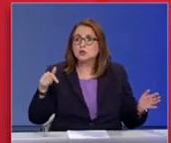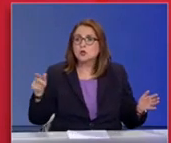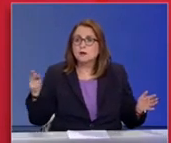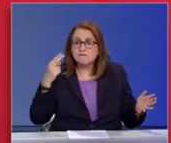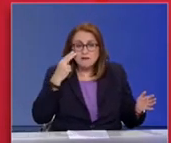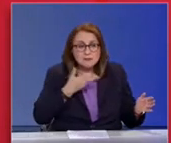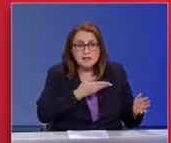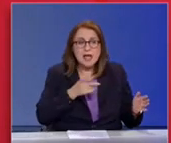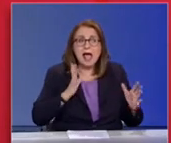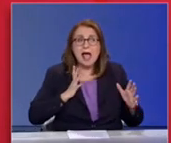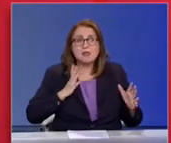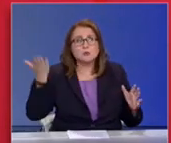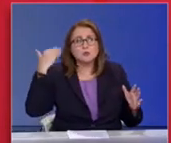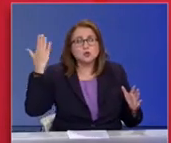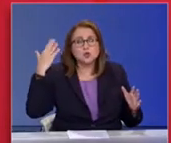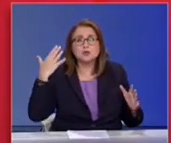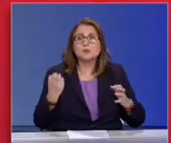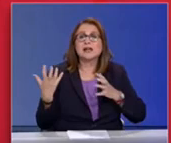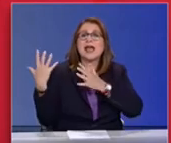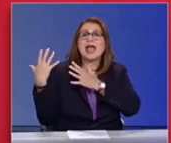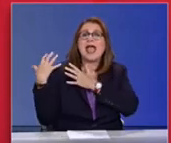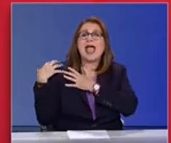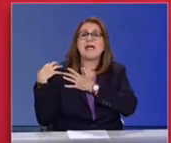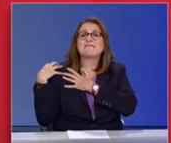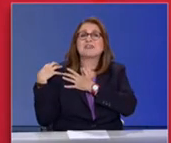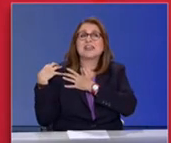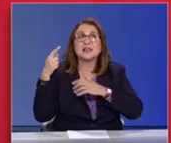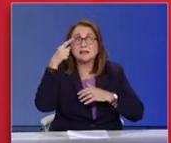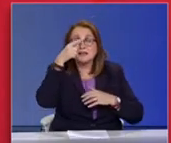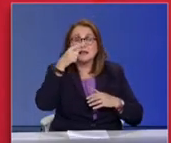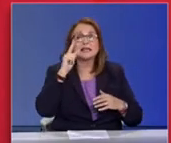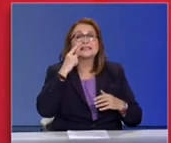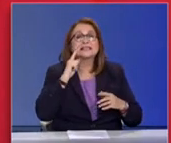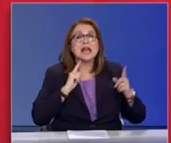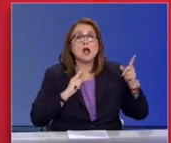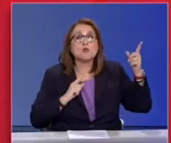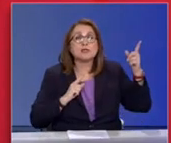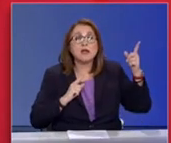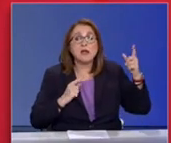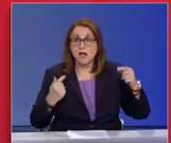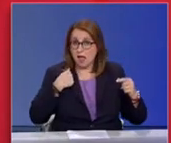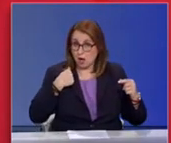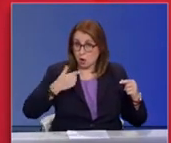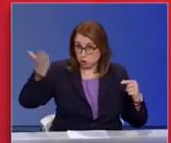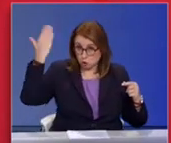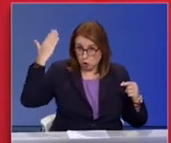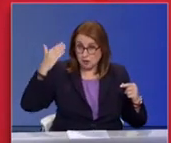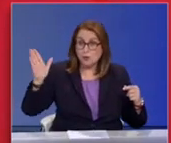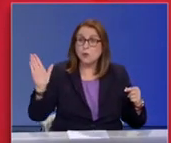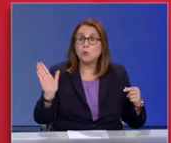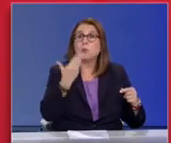την τραγωδία στο Μάτι, ο ένας ενώ αποπέμφθηκε από εμένα αναβαθμίστηκε σε πολιτικό